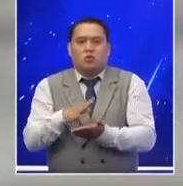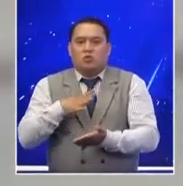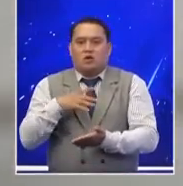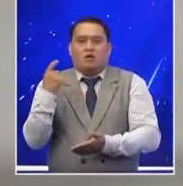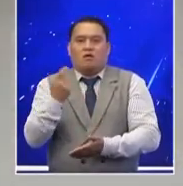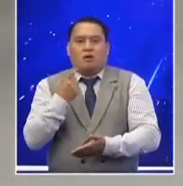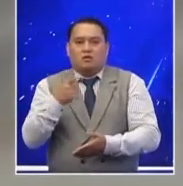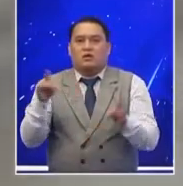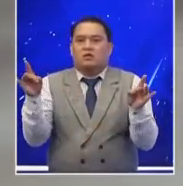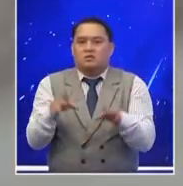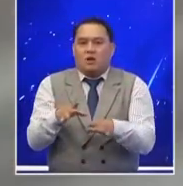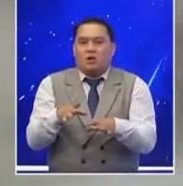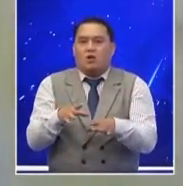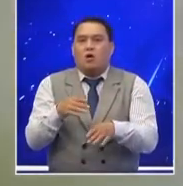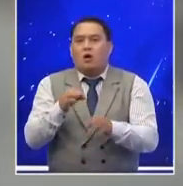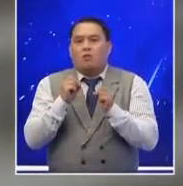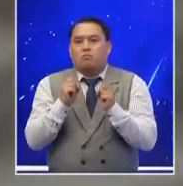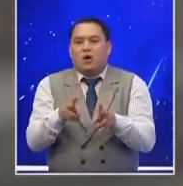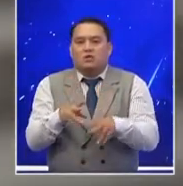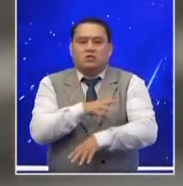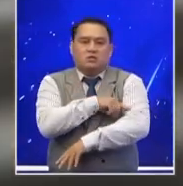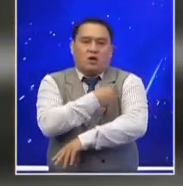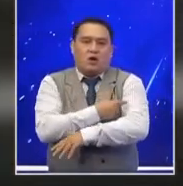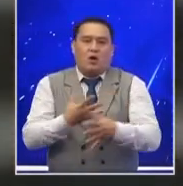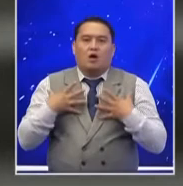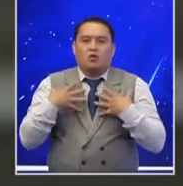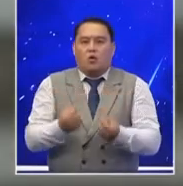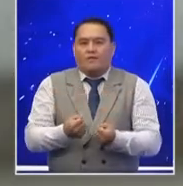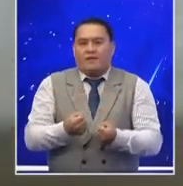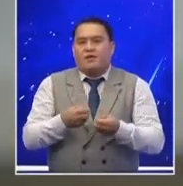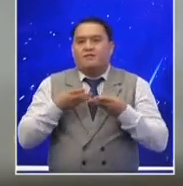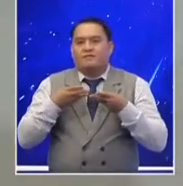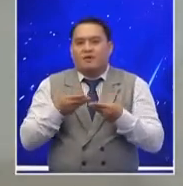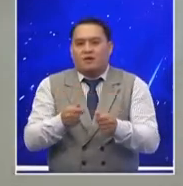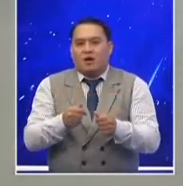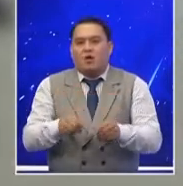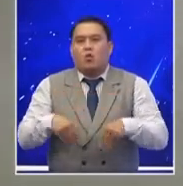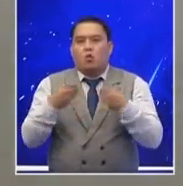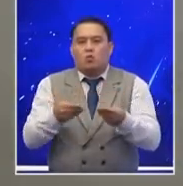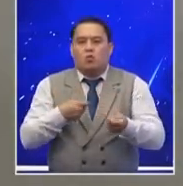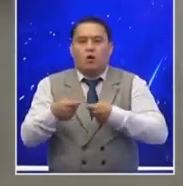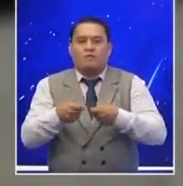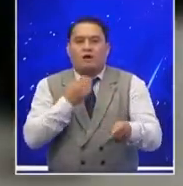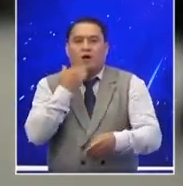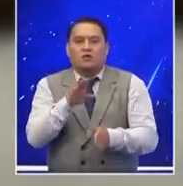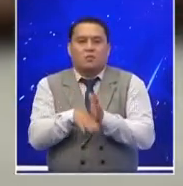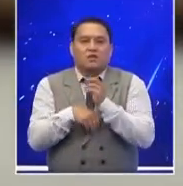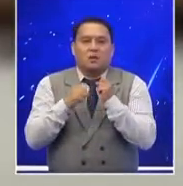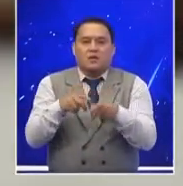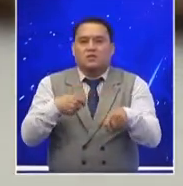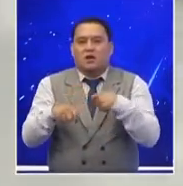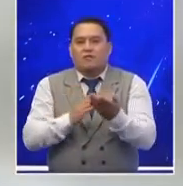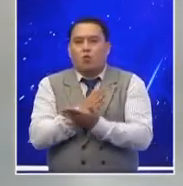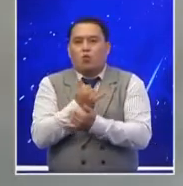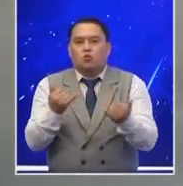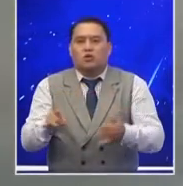имел и владелец ресторана, подвергнув опасности здоровье приглашенных. Дело передали в Управление контроля качества и безопасности товаров и